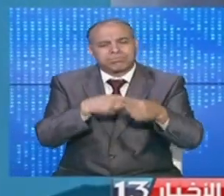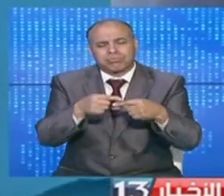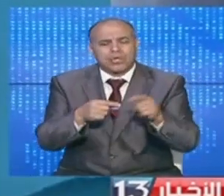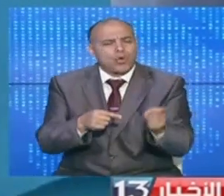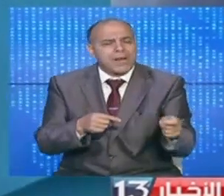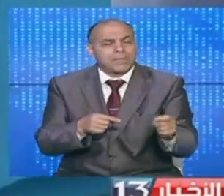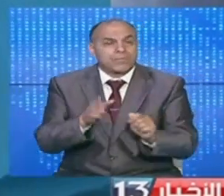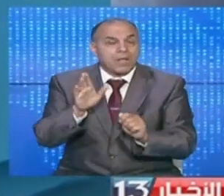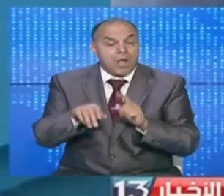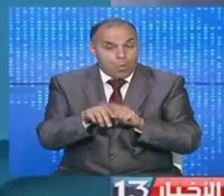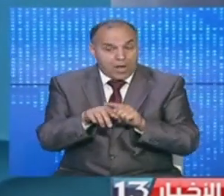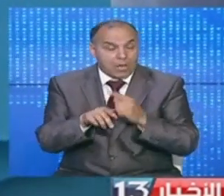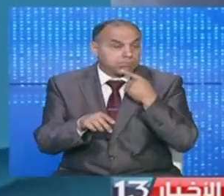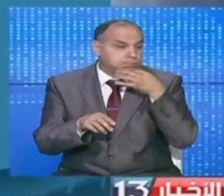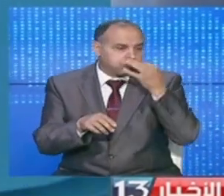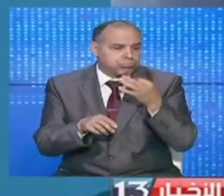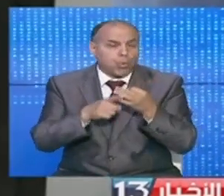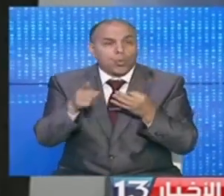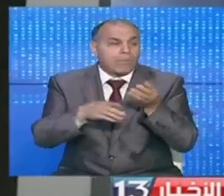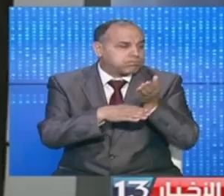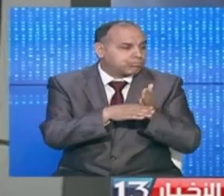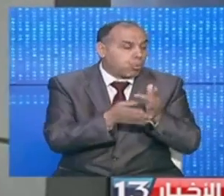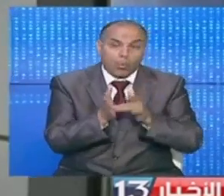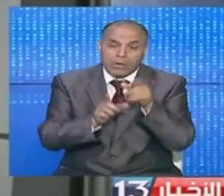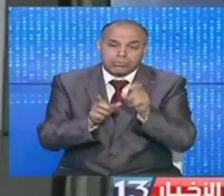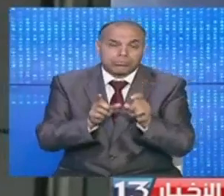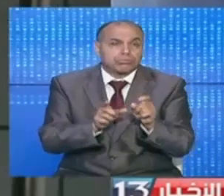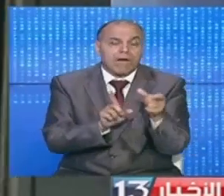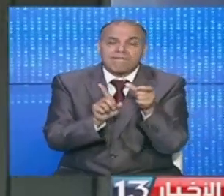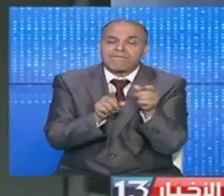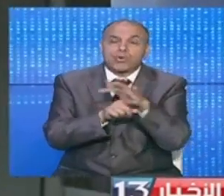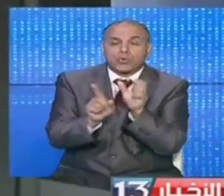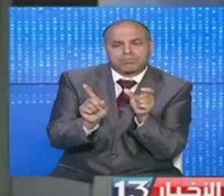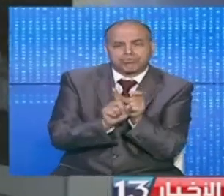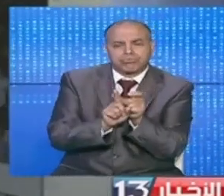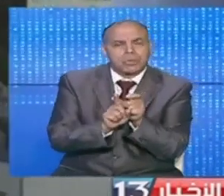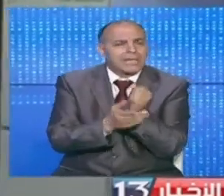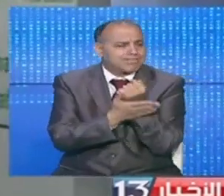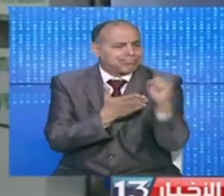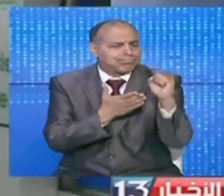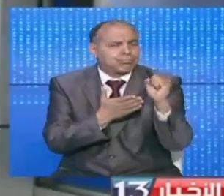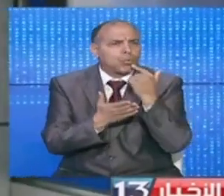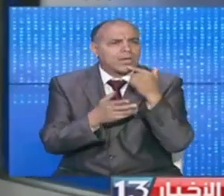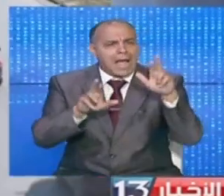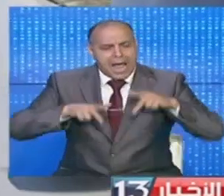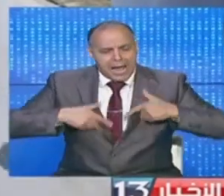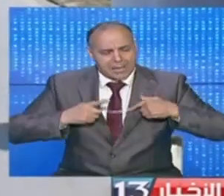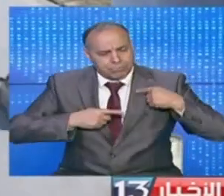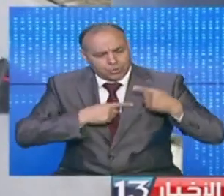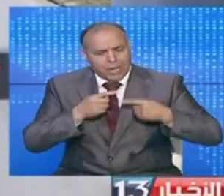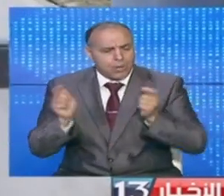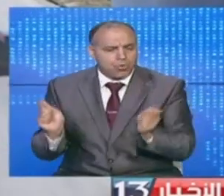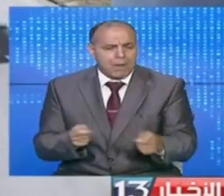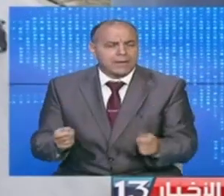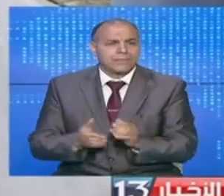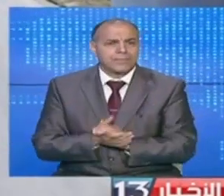المتعدد، مرحلة يفترض أن يتجند لها الجميع من أجل تطويق الفيروس والقضاء عليه حتى تعود الحياة إلى